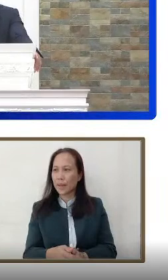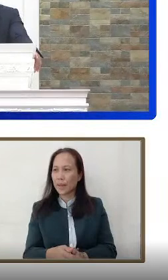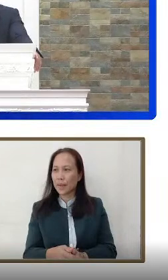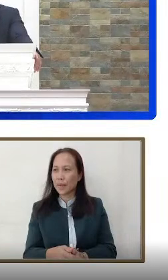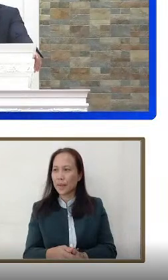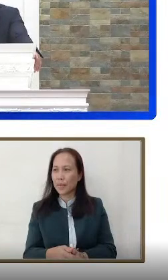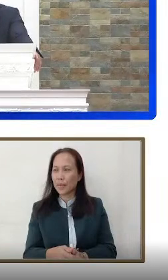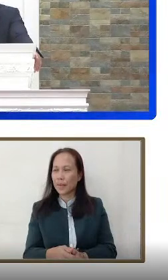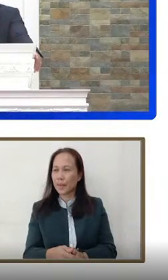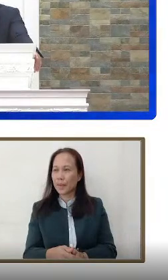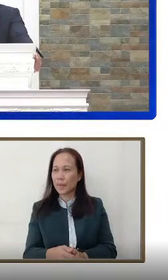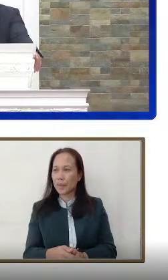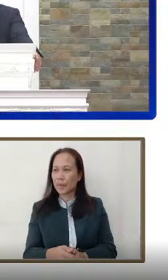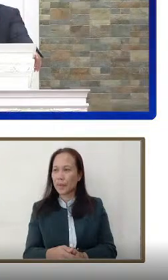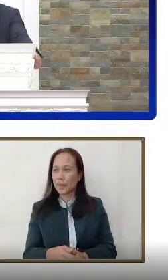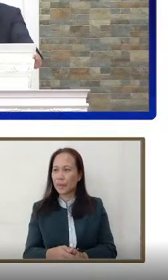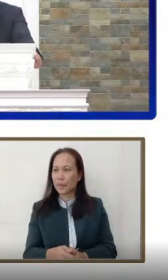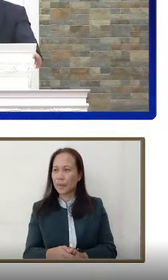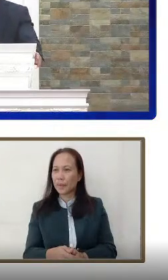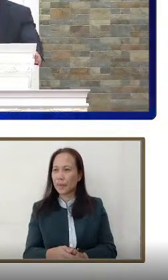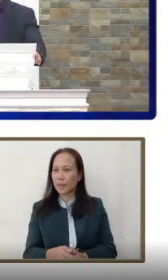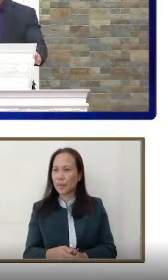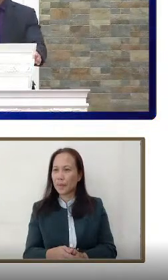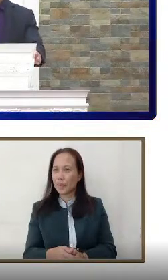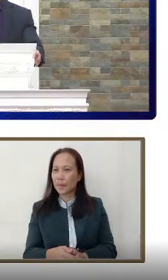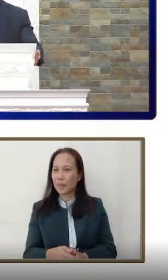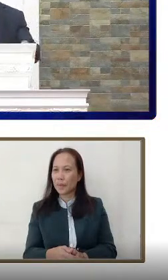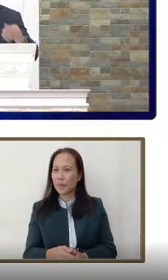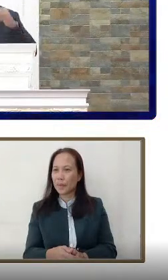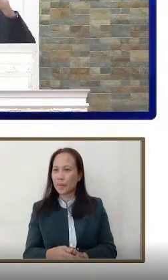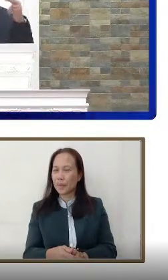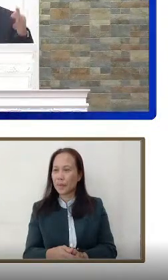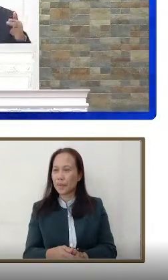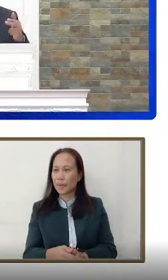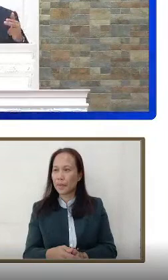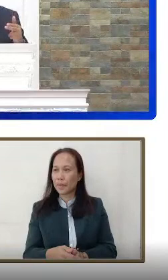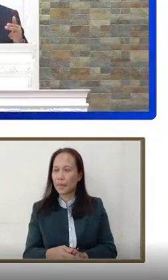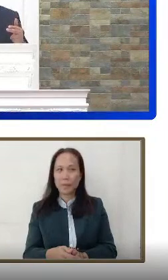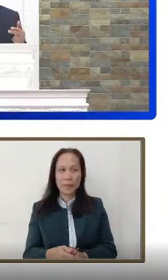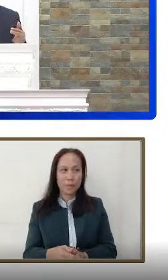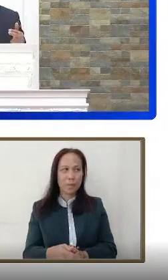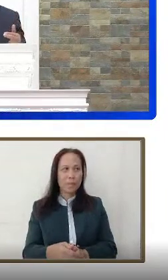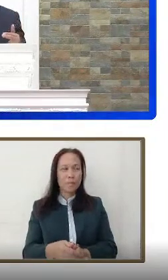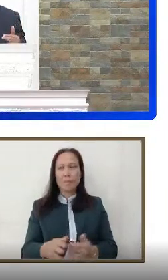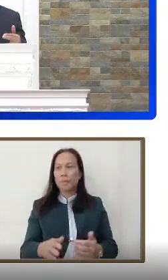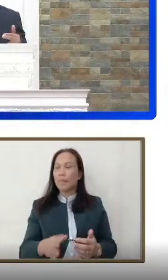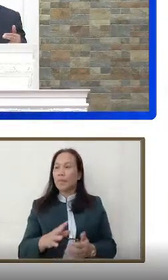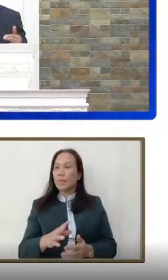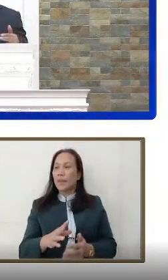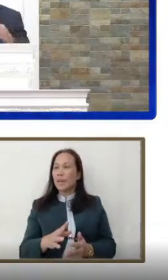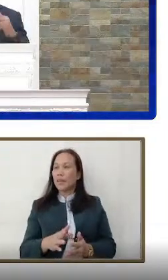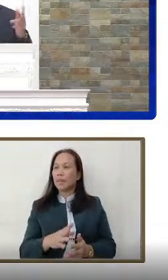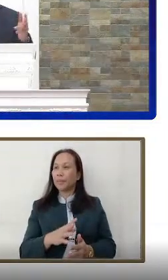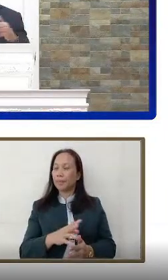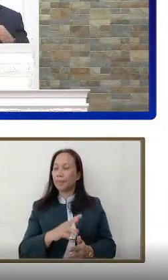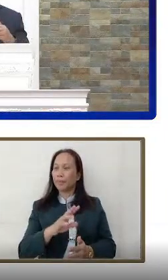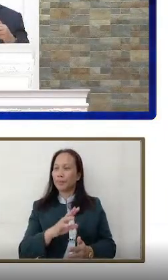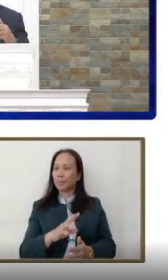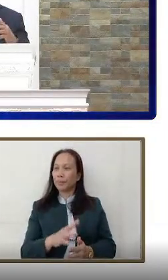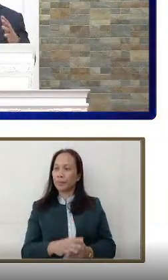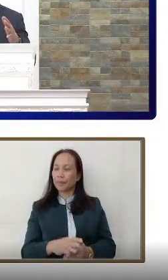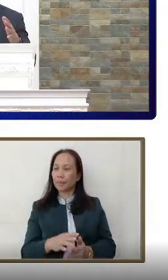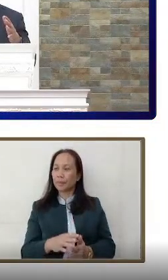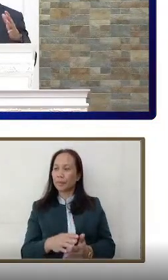Last na dito. Alright, so balik fourth year. So, halimbawa, fourth year na naman naka-schedule. Then, first year, hindi kayo nakasama doon